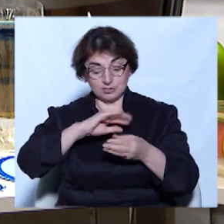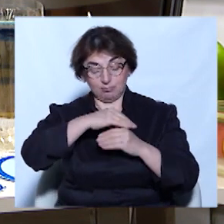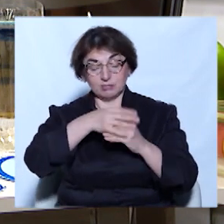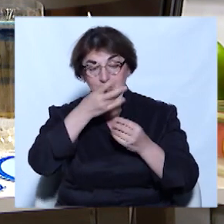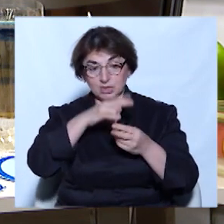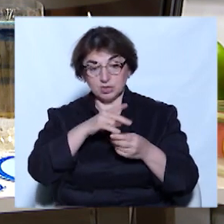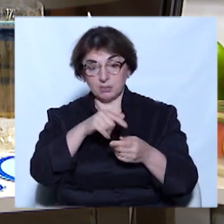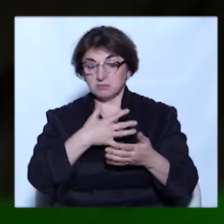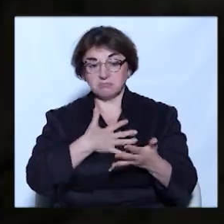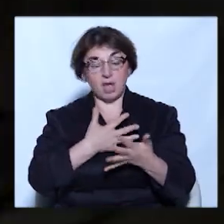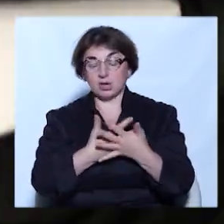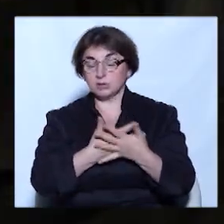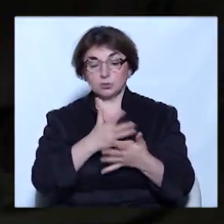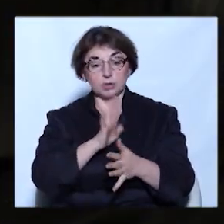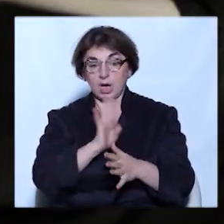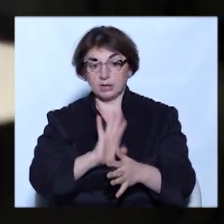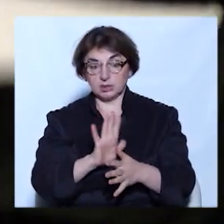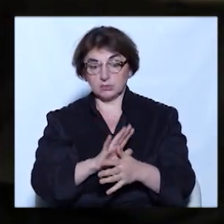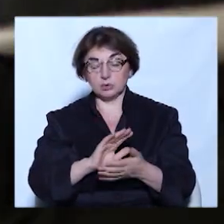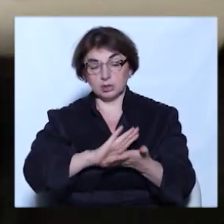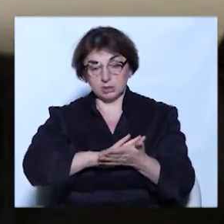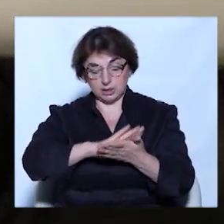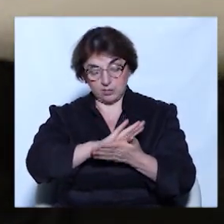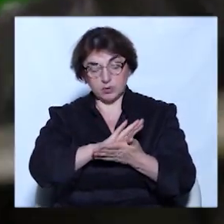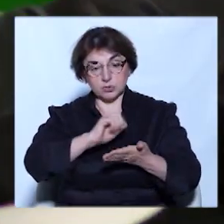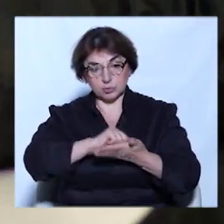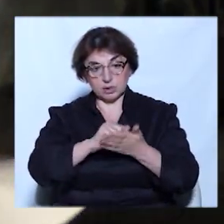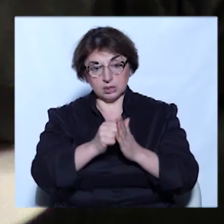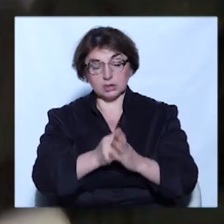ზედაპირს, აქტიურობა რომ დავინახოთ.